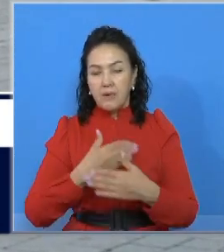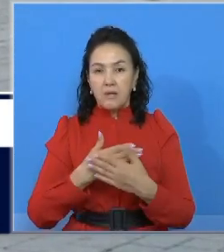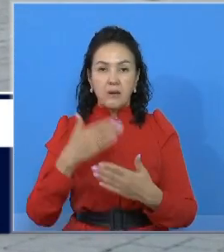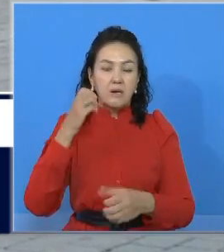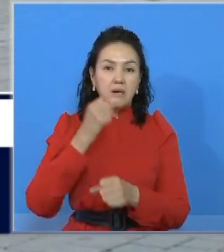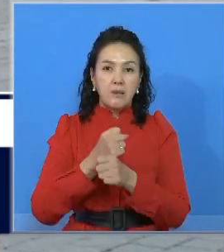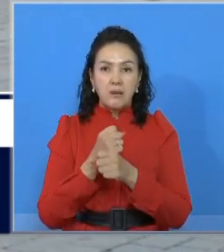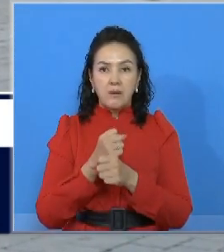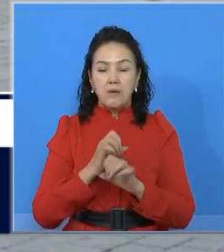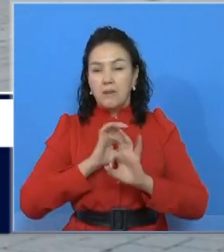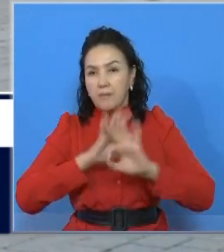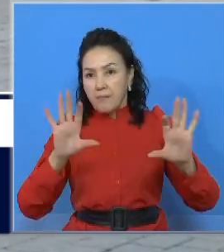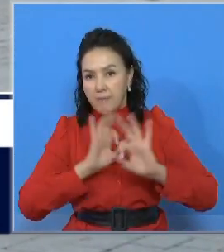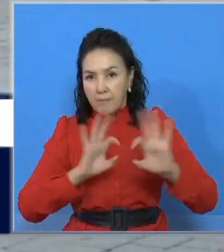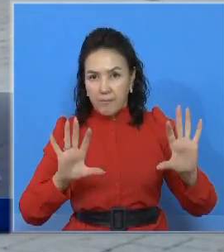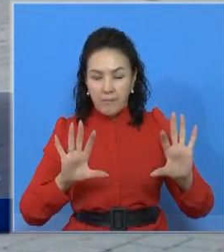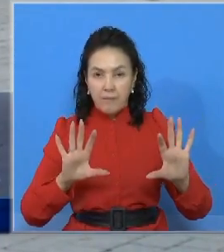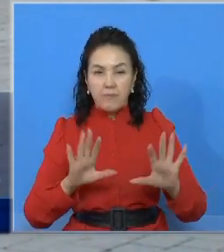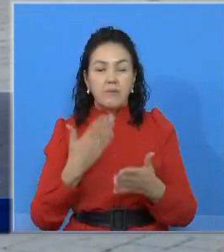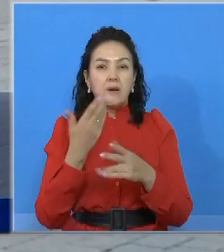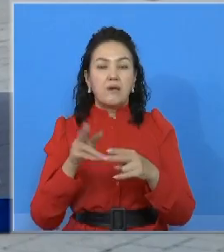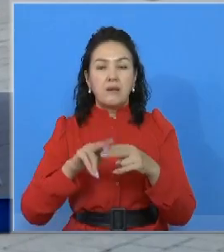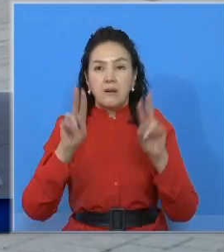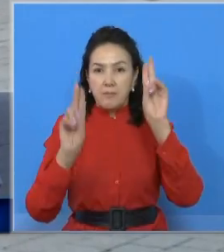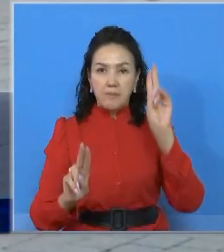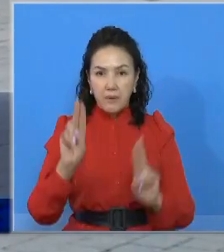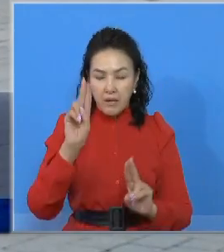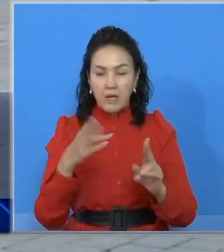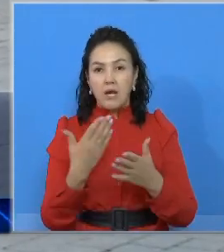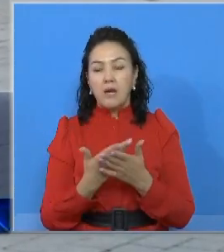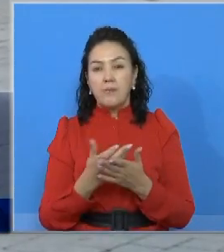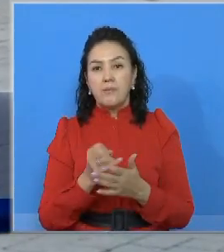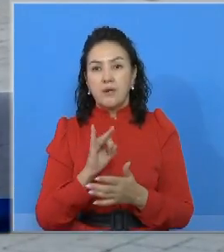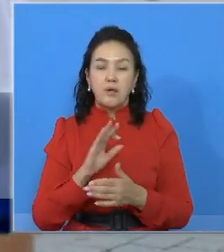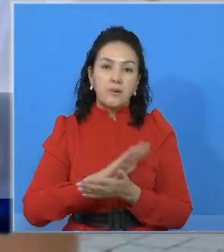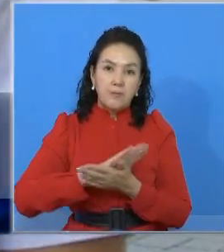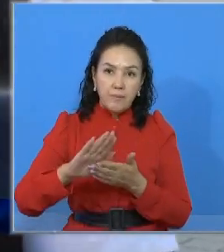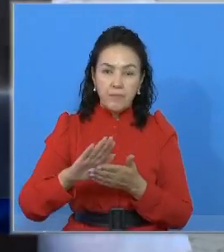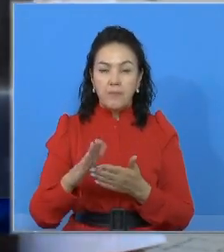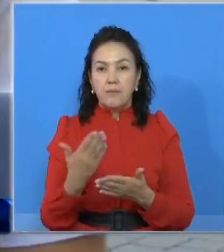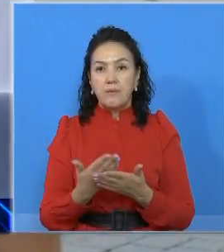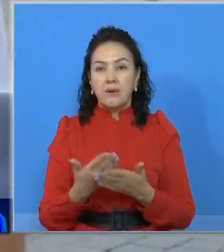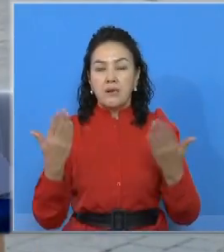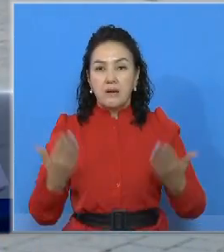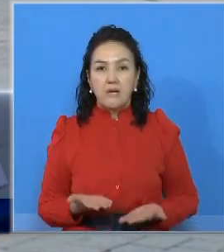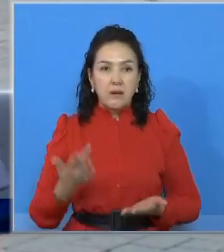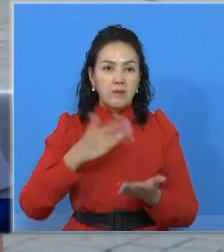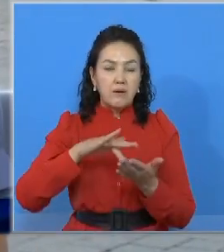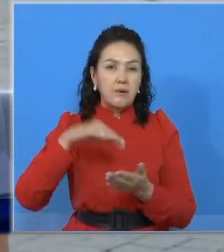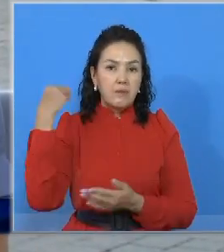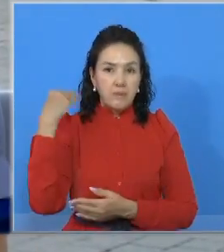работа по разъяснению данных правил по благоустройству, санитарной очистке. Да, жителям города